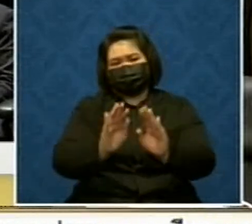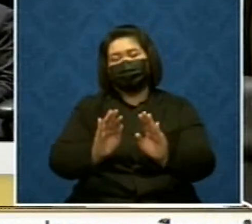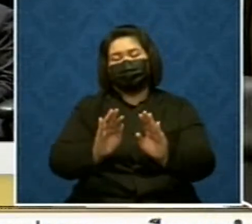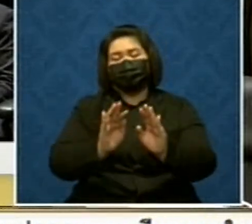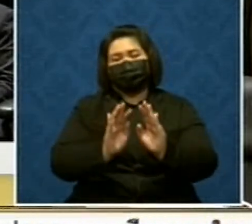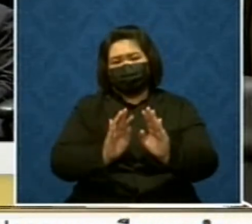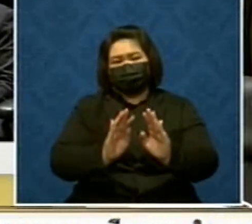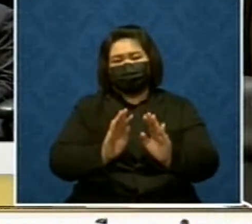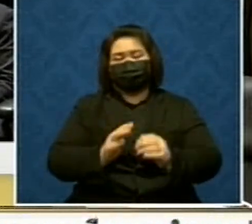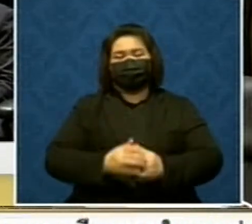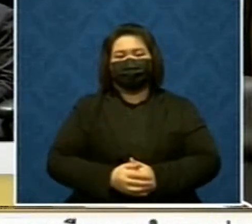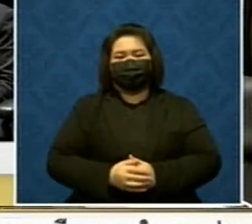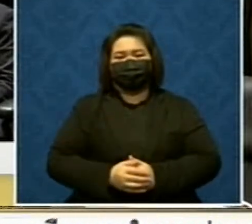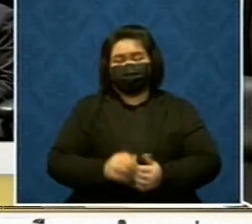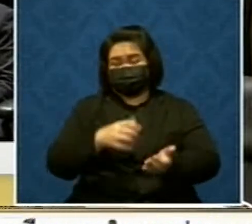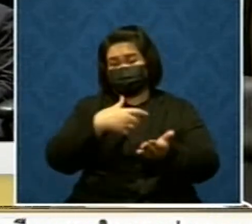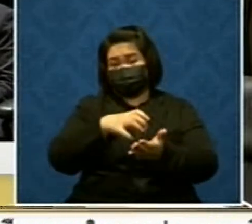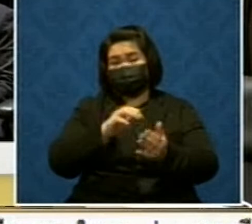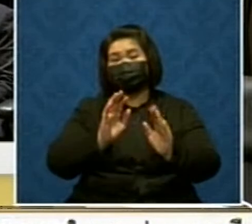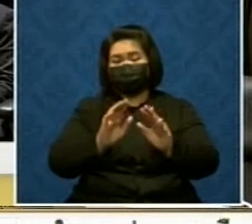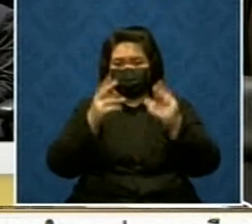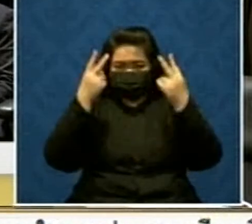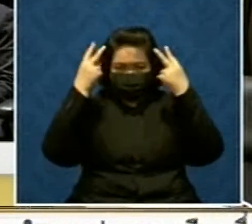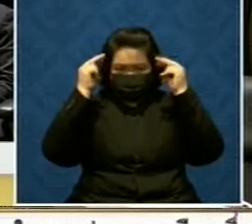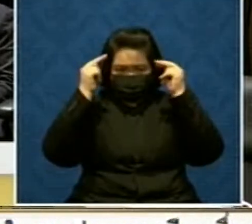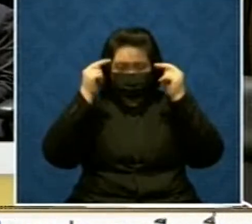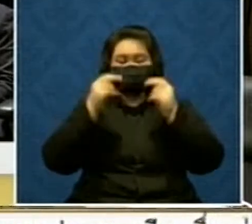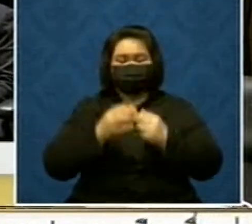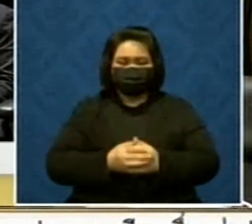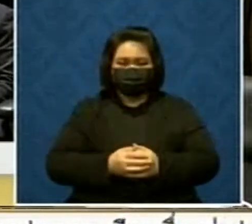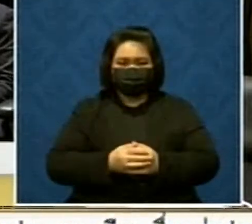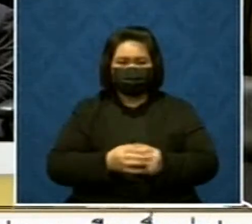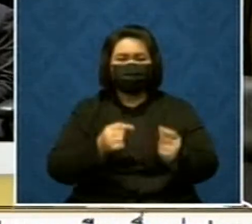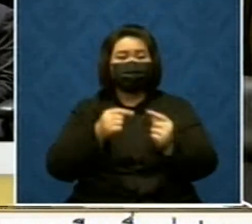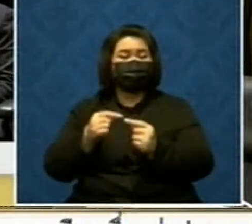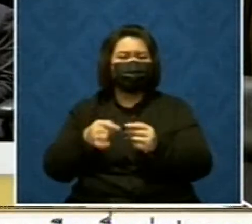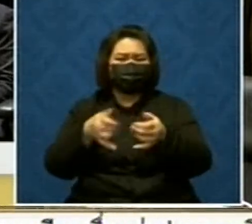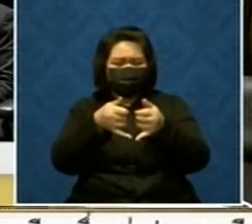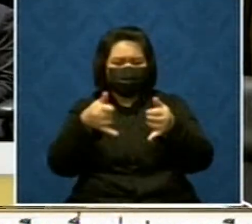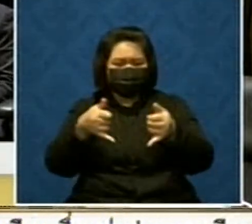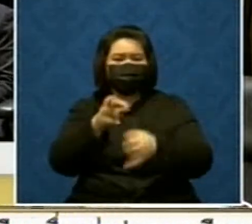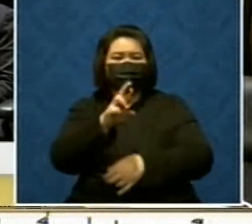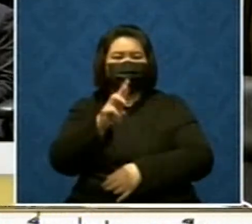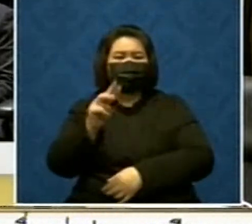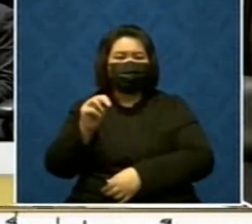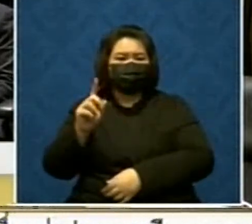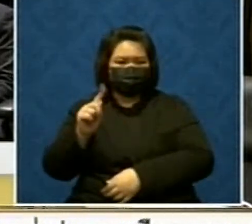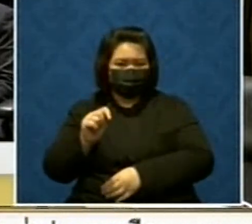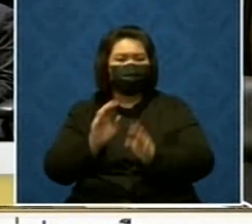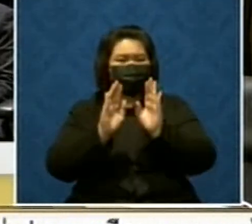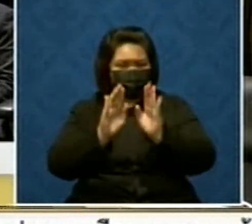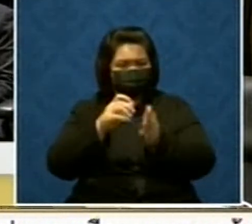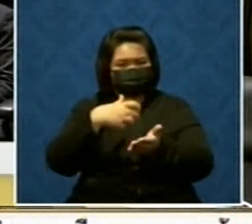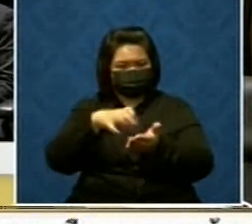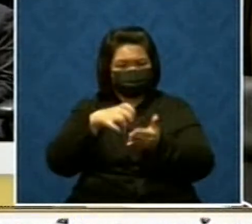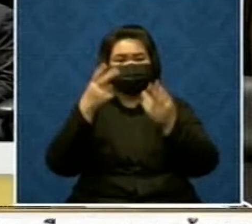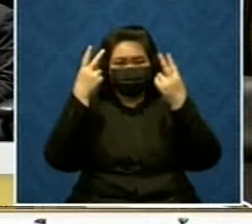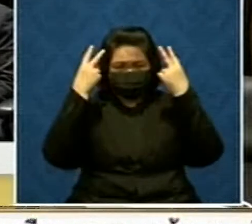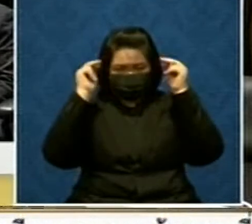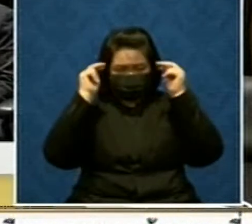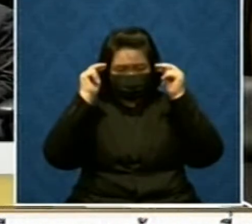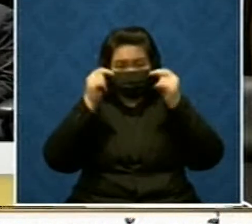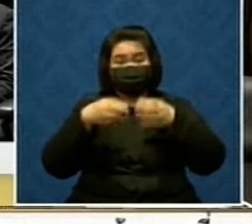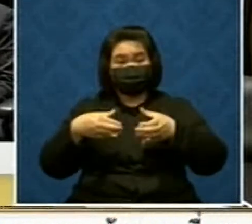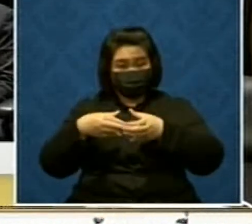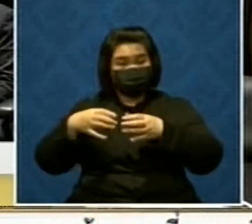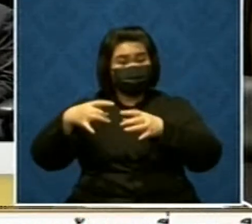านเรียนไปยังท่านนายกแล้วท่านรัฐมนตรีที่มากรุณาบอกนายกว่าพรรคฝ่